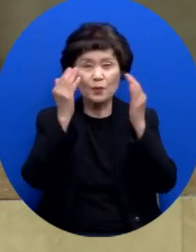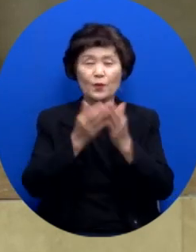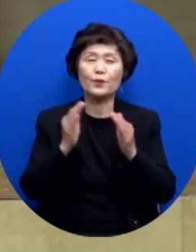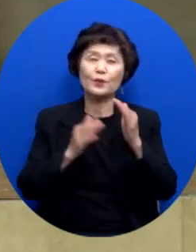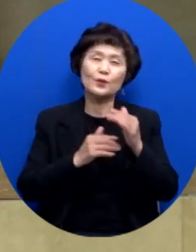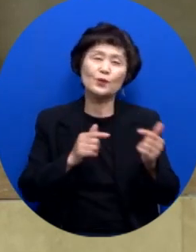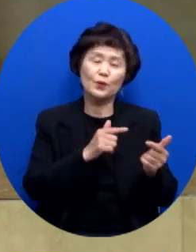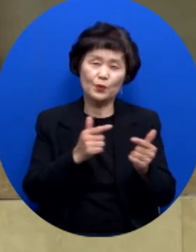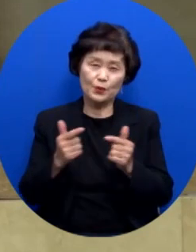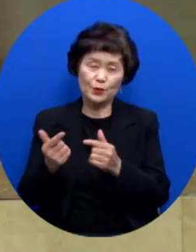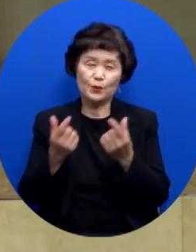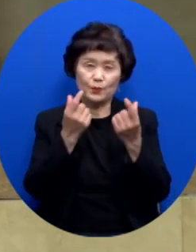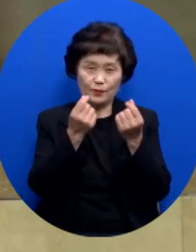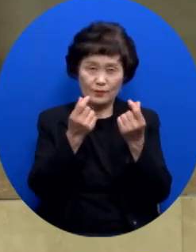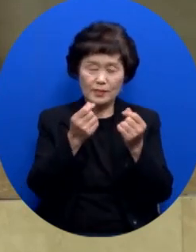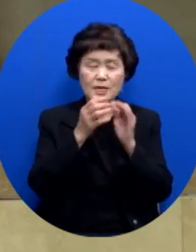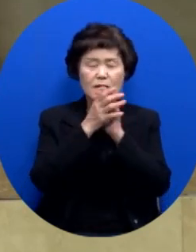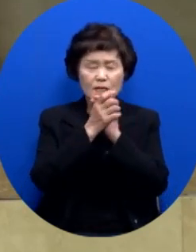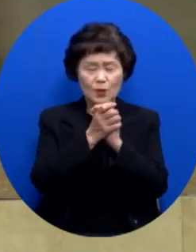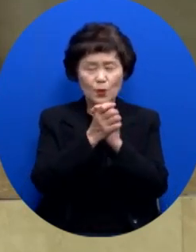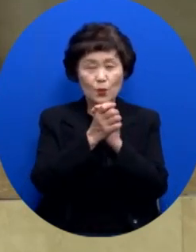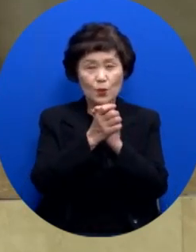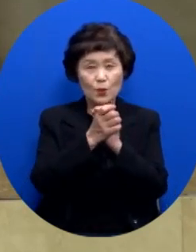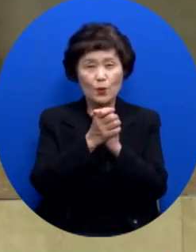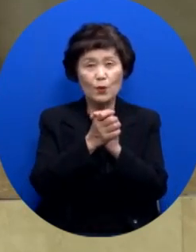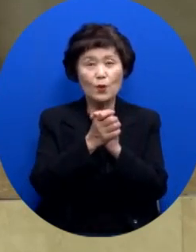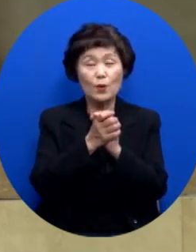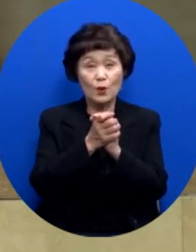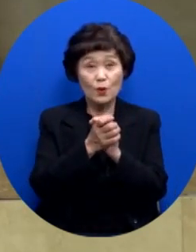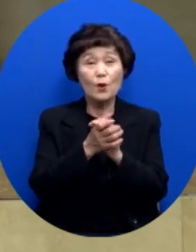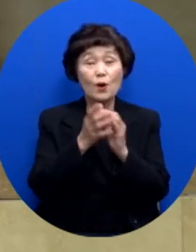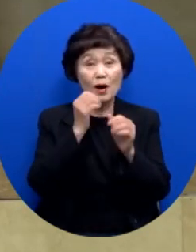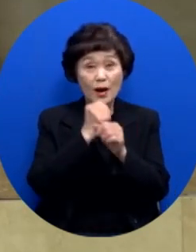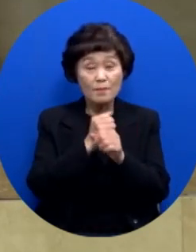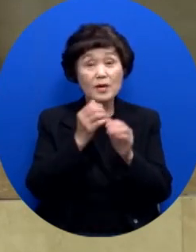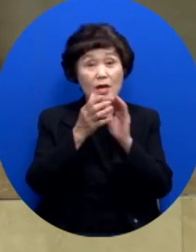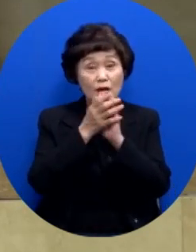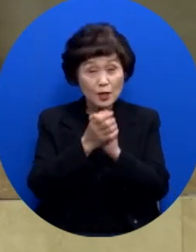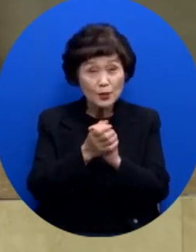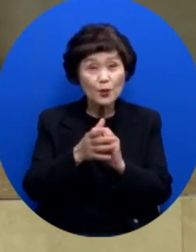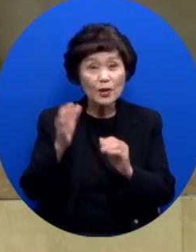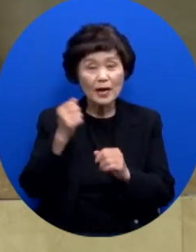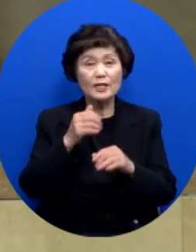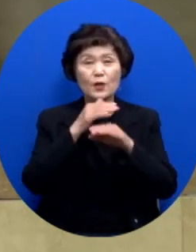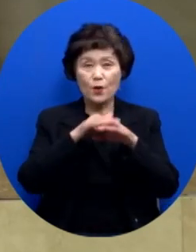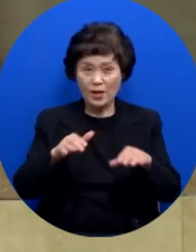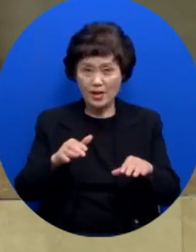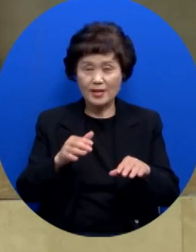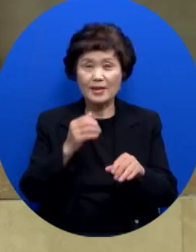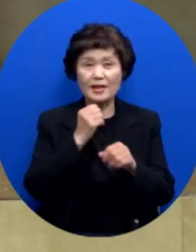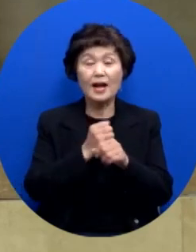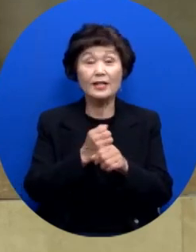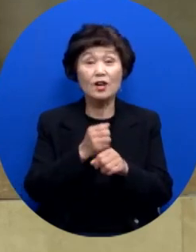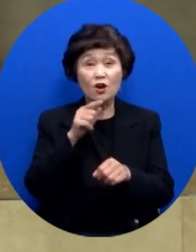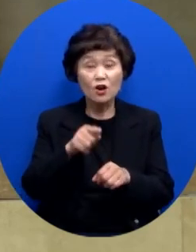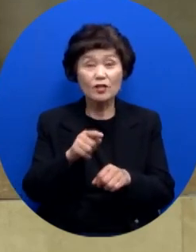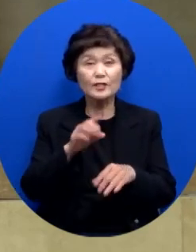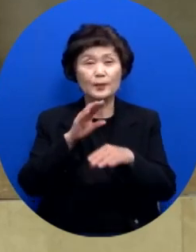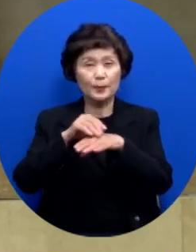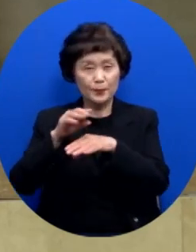성도들도 기도로 해결해 가려고 하는 것이 교회 사역에 문화화되어 있다 하는